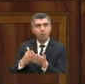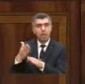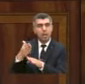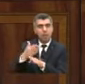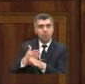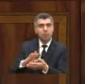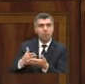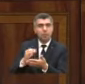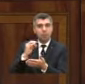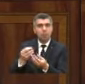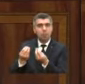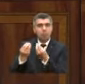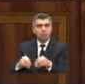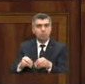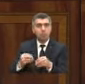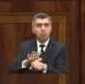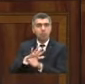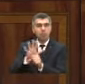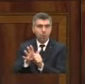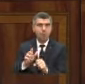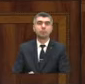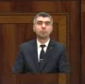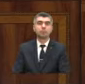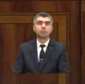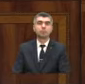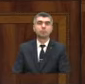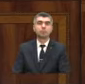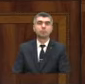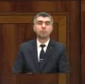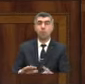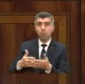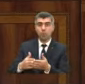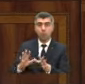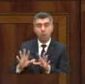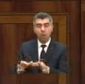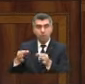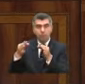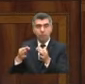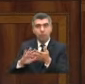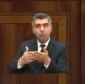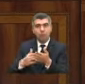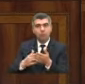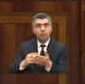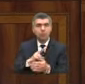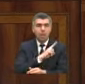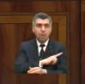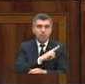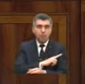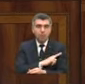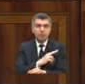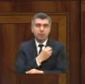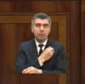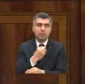وأنهكهم التدبير الفاشل للجائحة والتي كشفت عن اختلالات وعجز أنظمة التأمين الجماعي